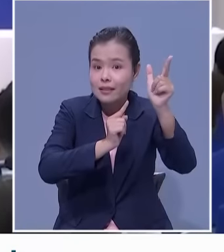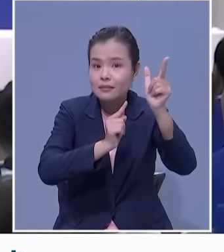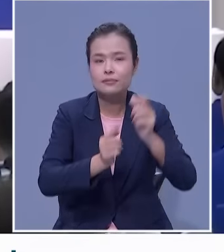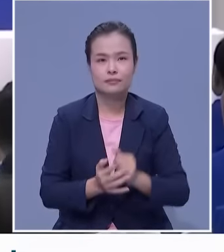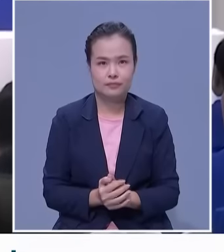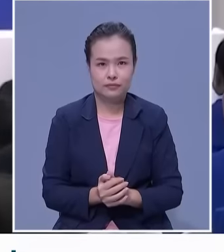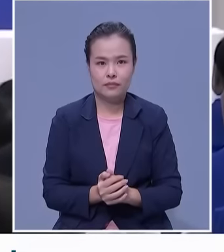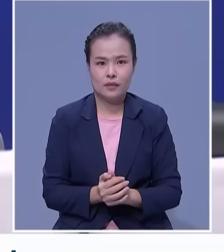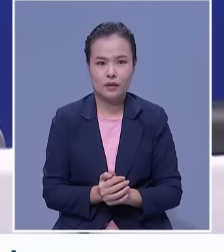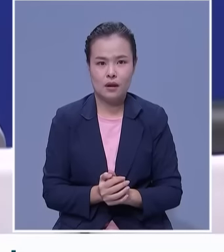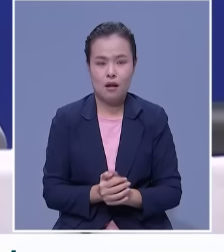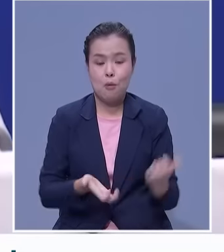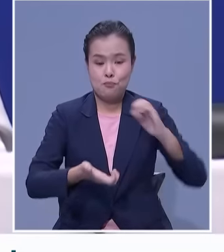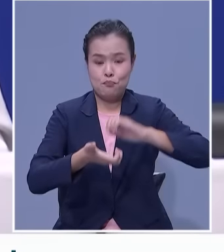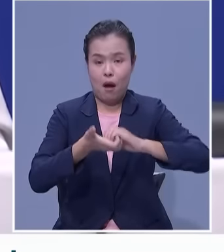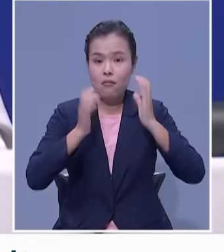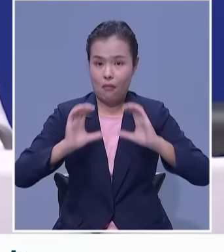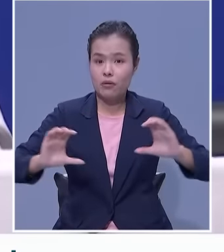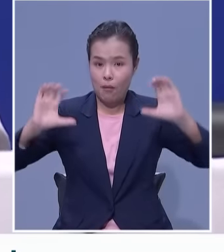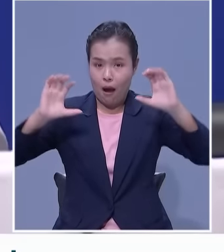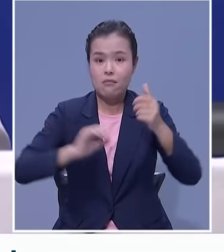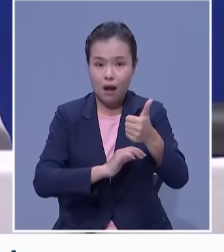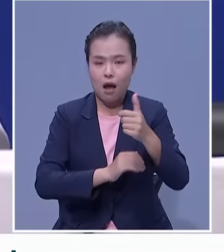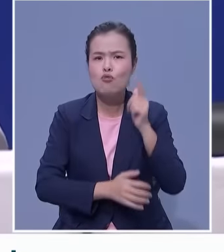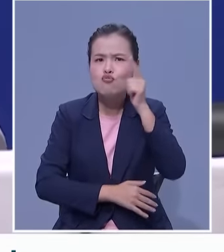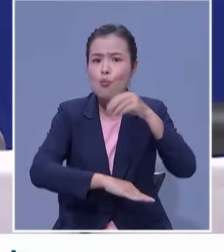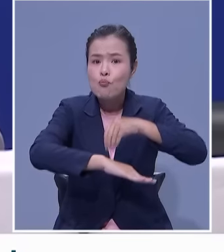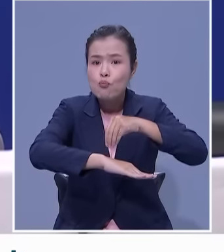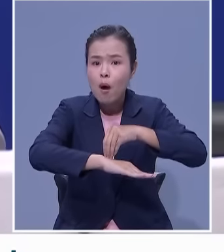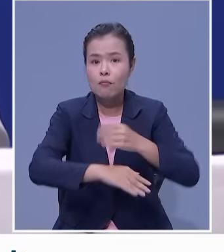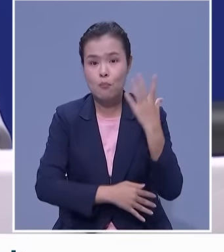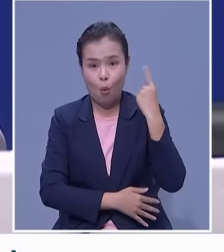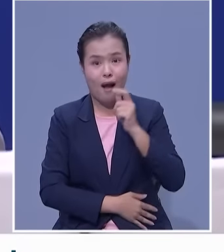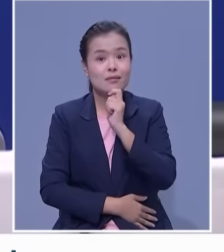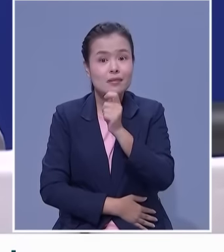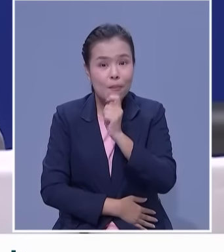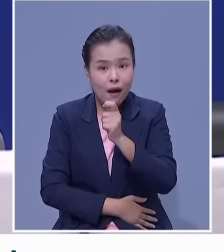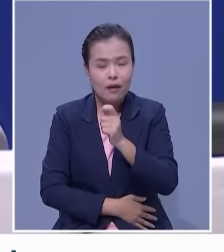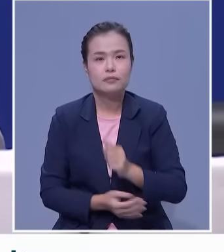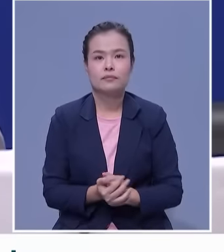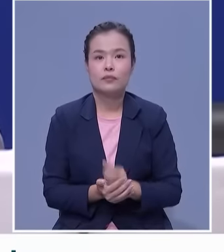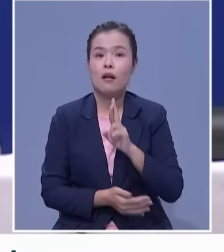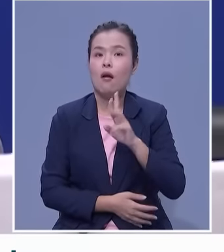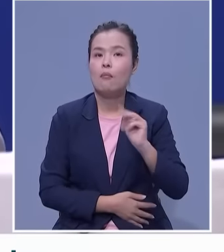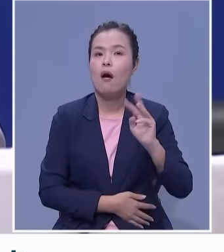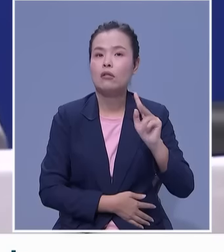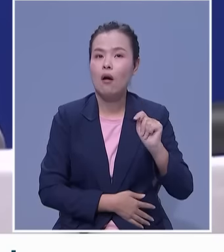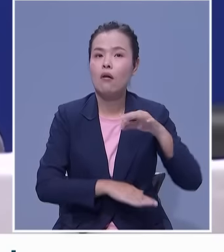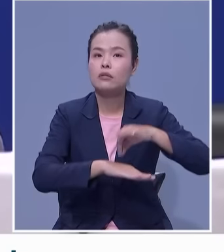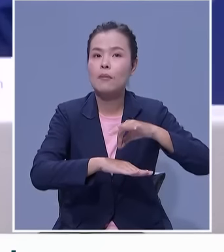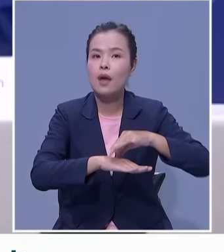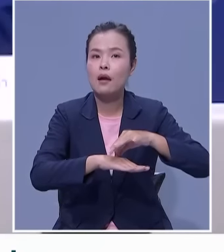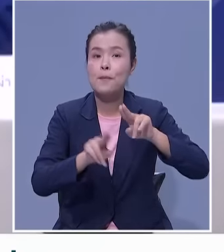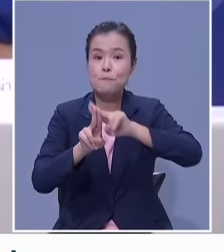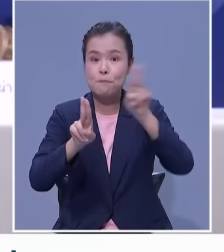ร้อยประกาศพร้อมร่วมรัฐบาลอุ้งอิงและลุงป้อมเมื่อวานนี้ก็เพิ่งให้สัมภาษณ์สื่อทำนองว่ารัฐมนตรีของโควต้าพรรคพลัง